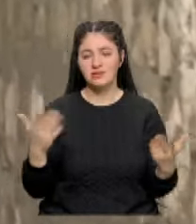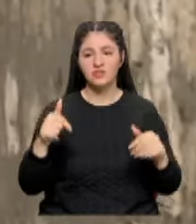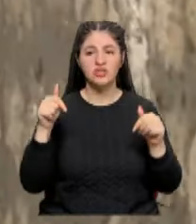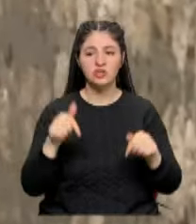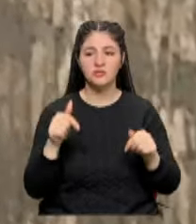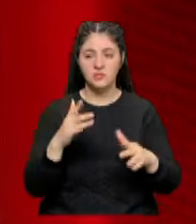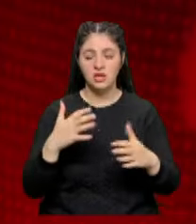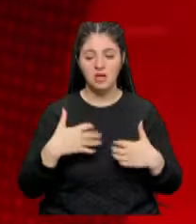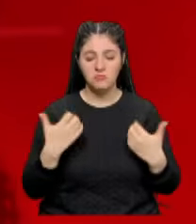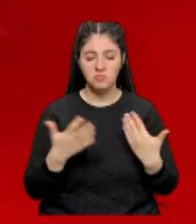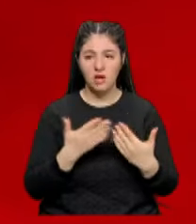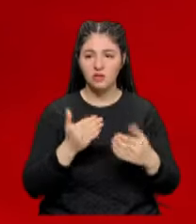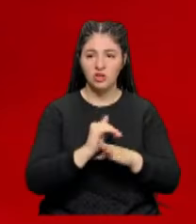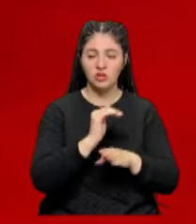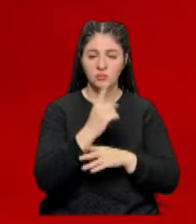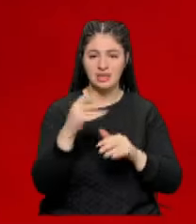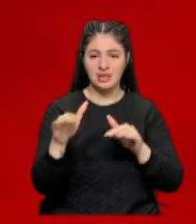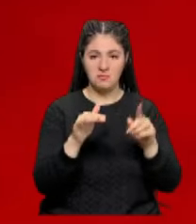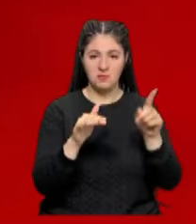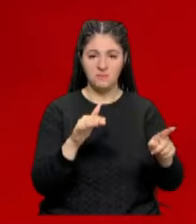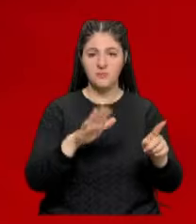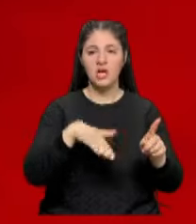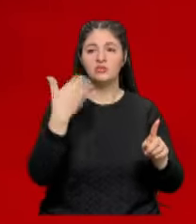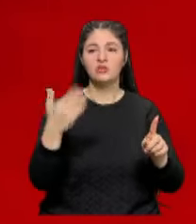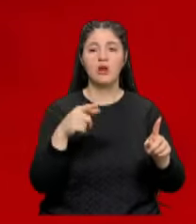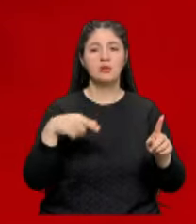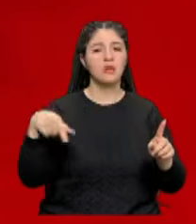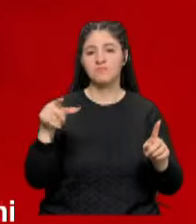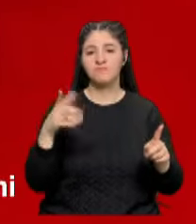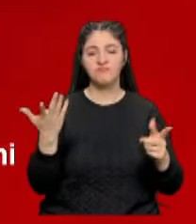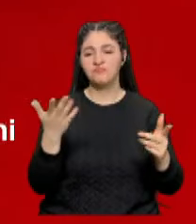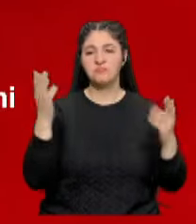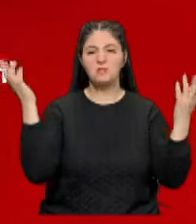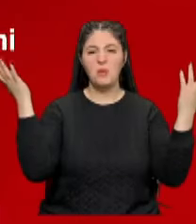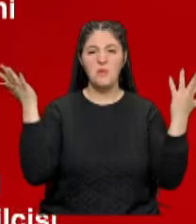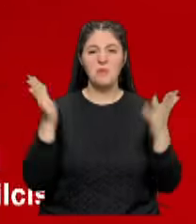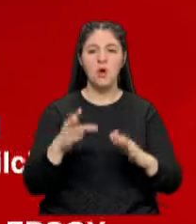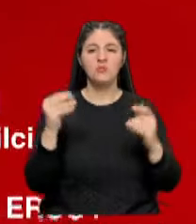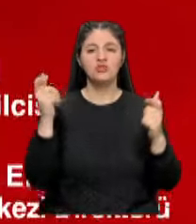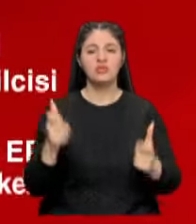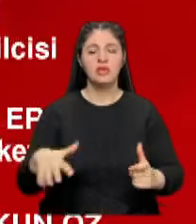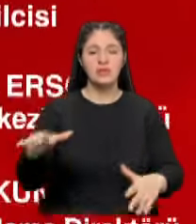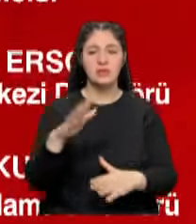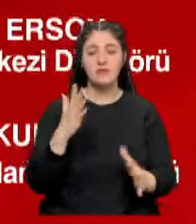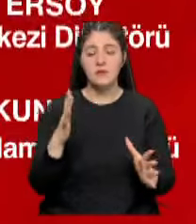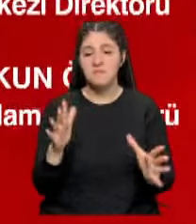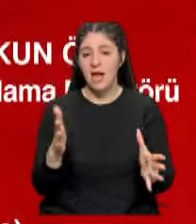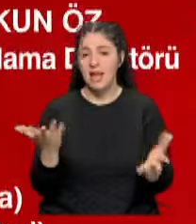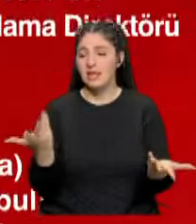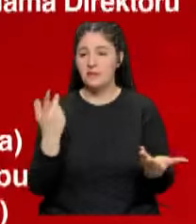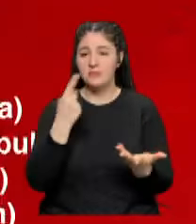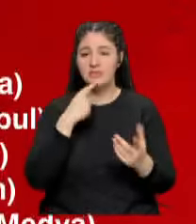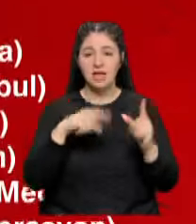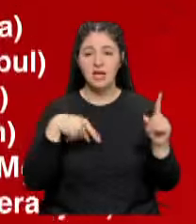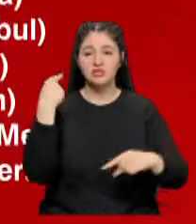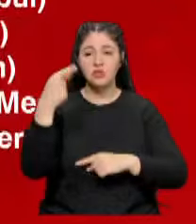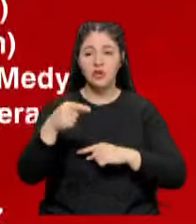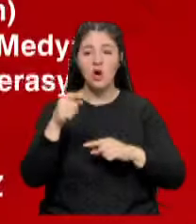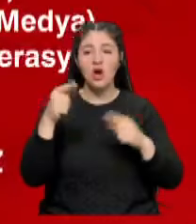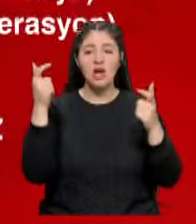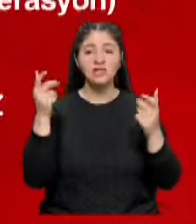Şimdi Kahramanmaraş'ta yaşanmış bir deprem. Sonrasında yerle bir olmuş şehirler ve belki de bir yıl sonra